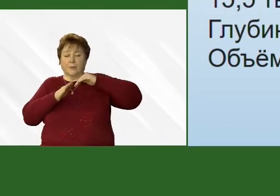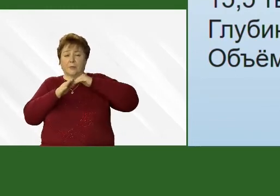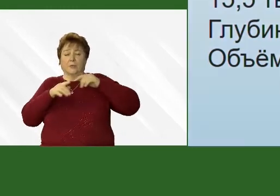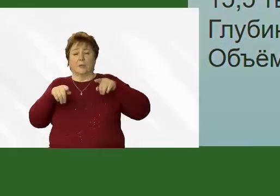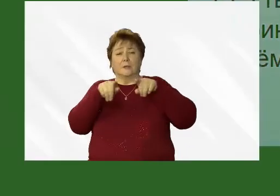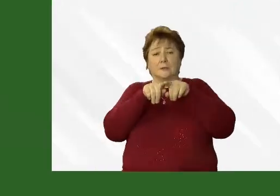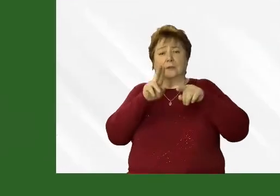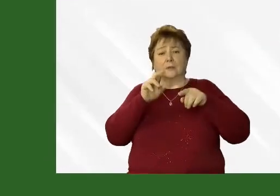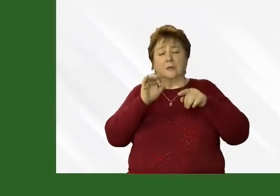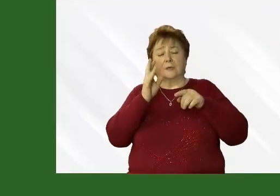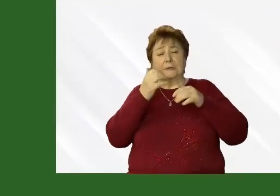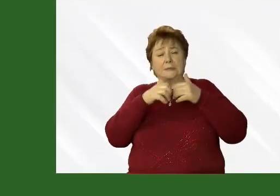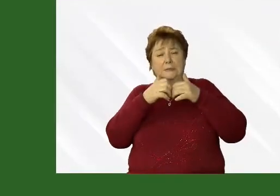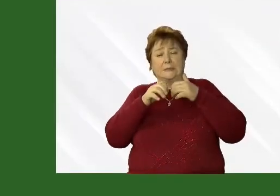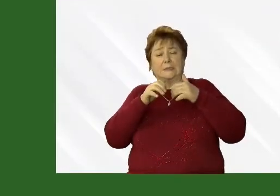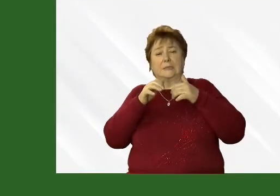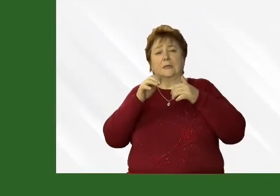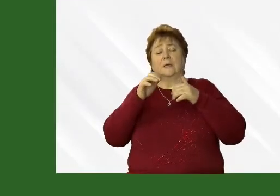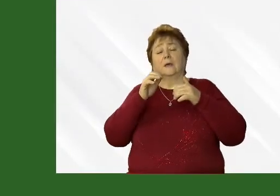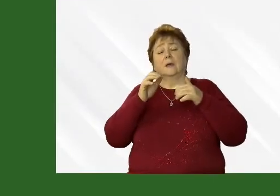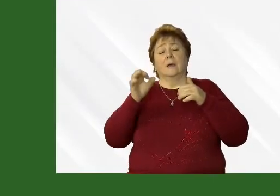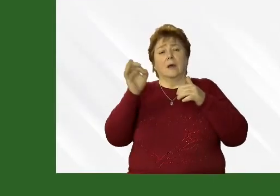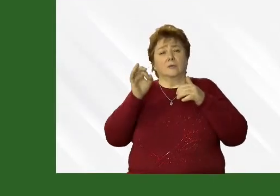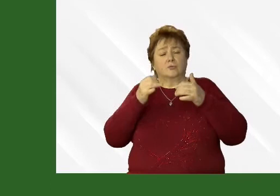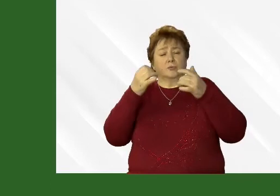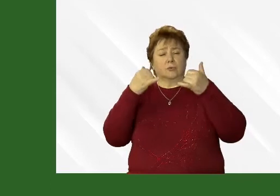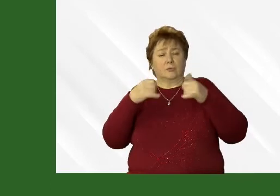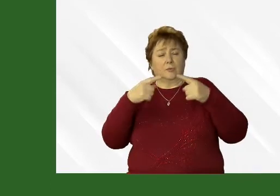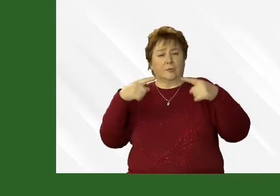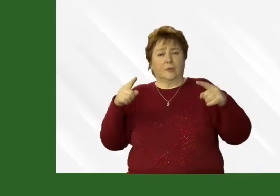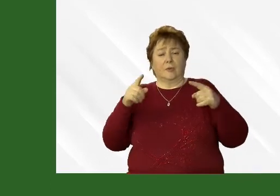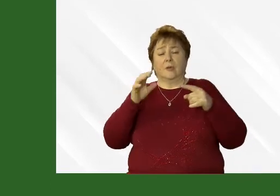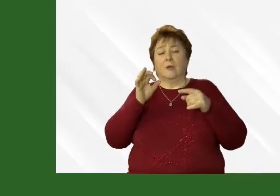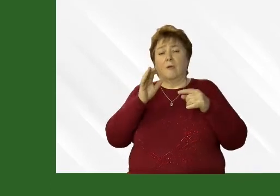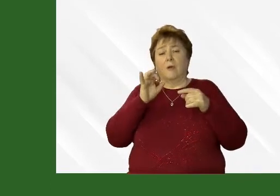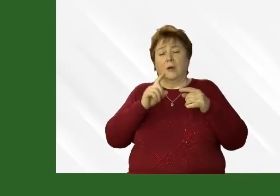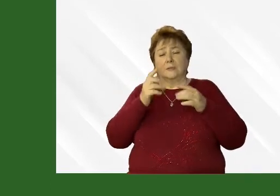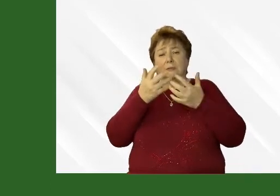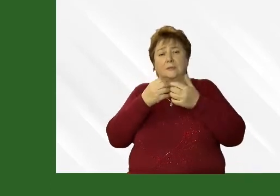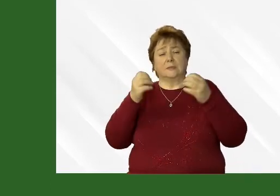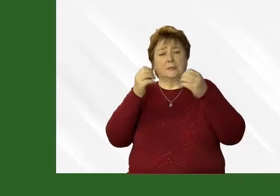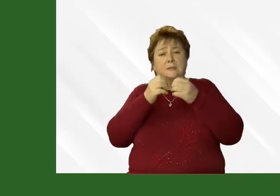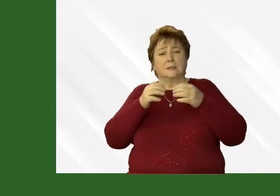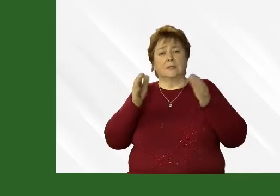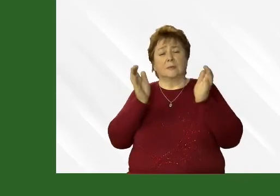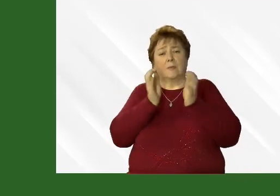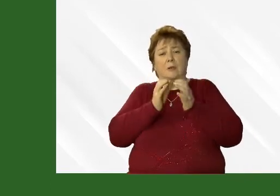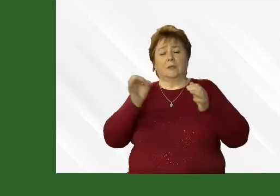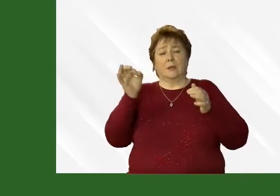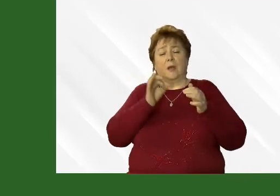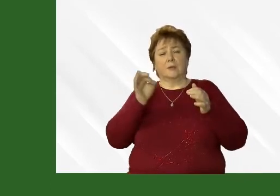Как и континентальные ручьи и реки, озера здесь своеобразны. В оазисах насчитываются десятки небольших